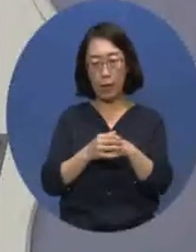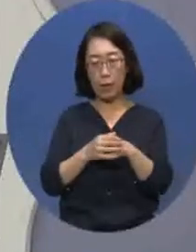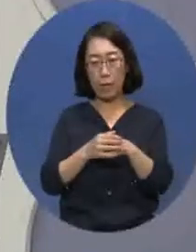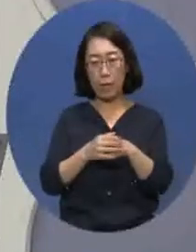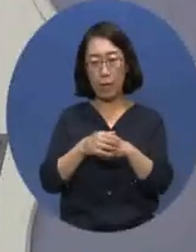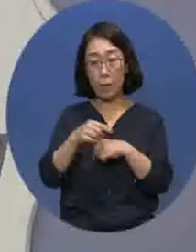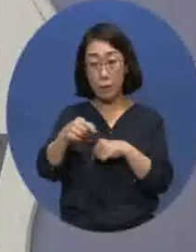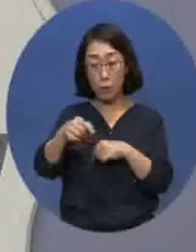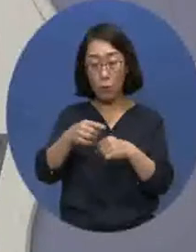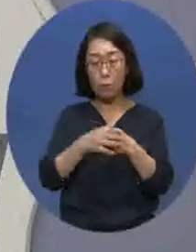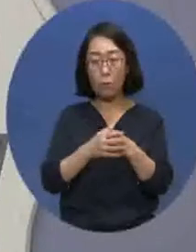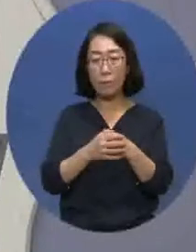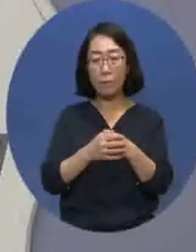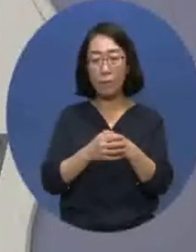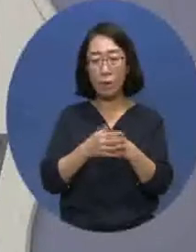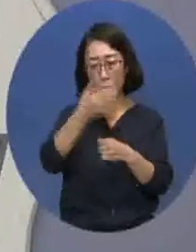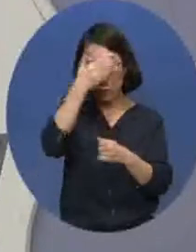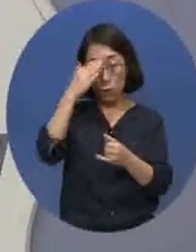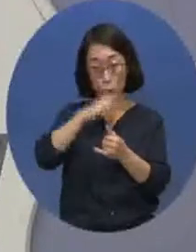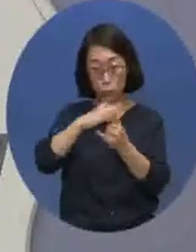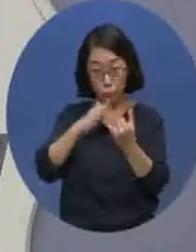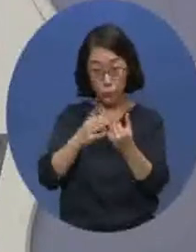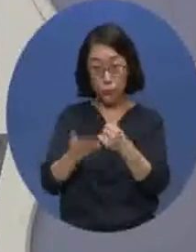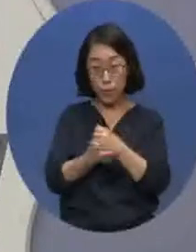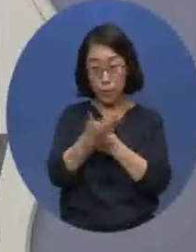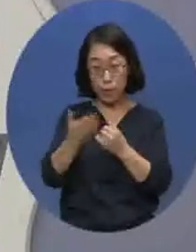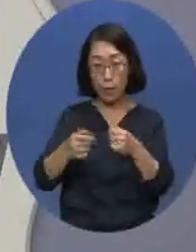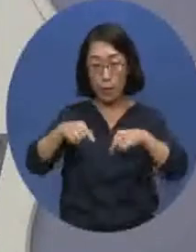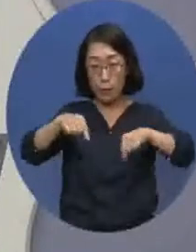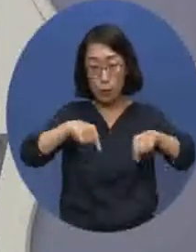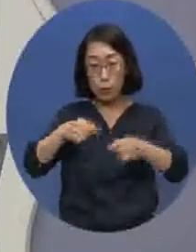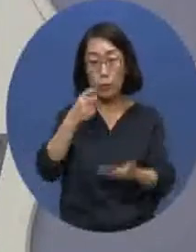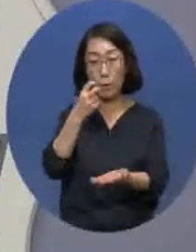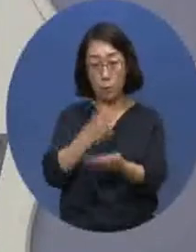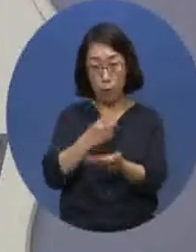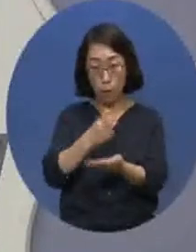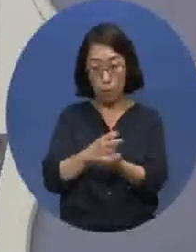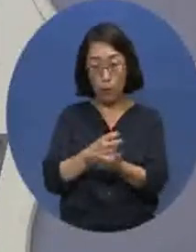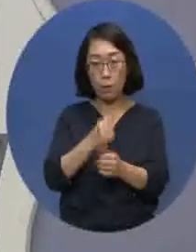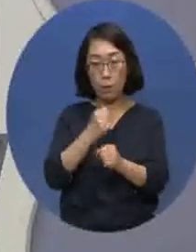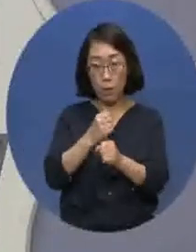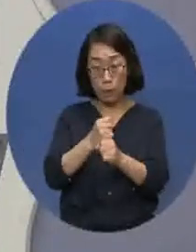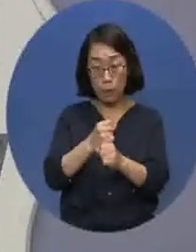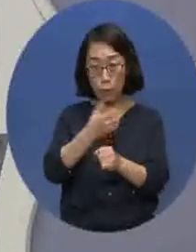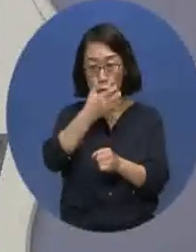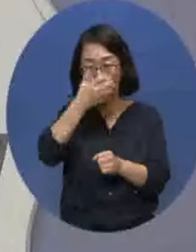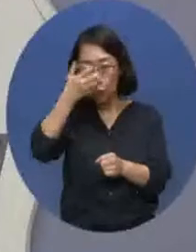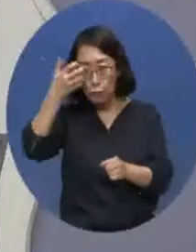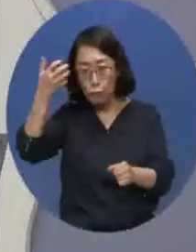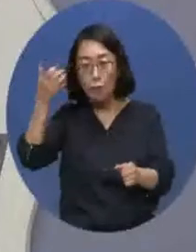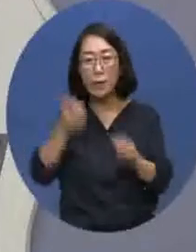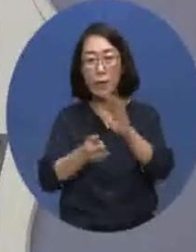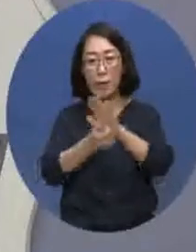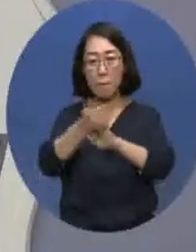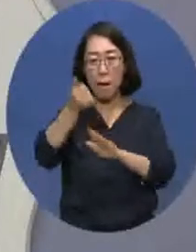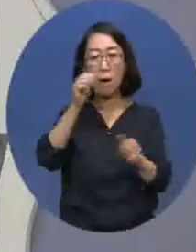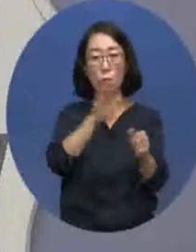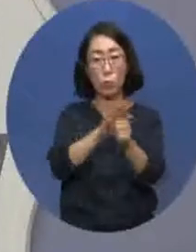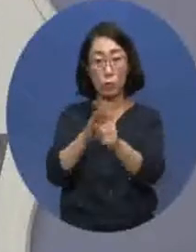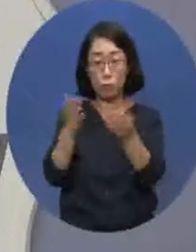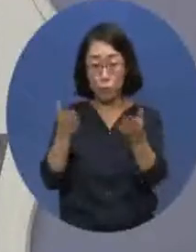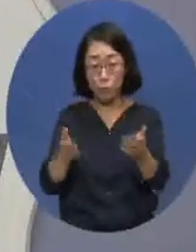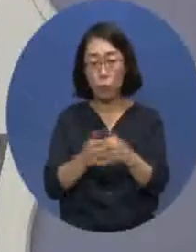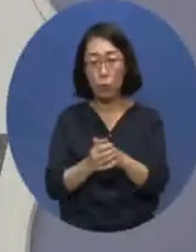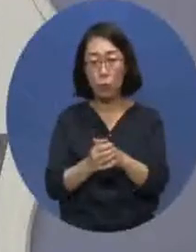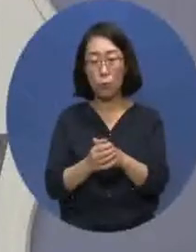청소년들에게 꿈과 희망을 주는 그런 일을 좀 하고 싶구요 어 저는 정치라는